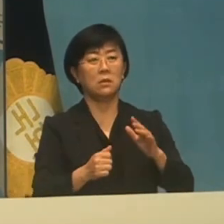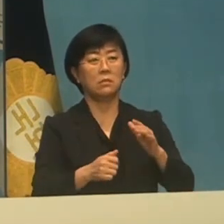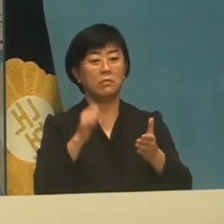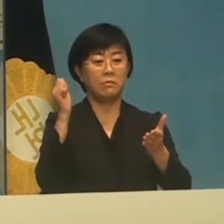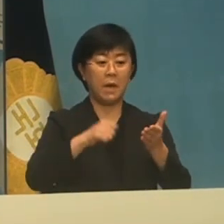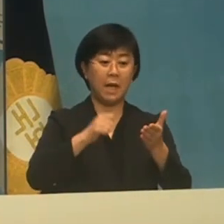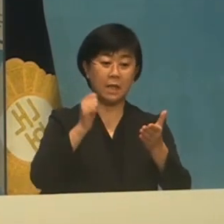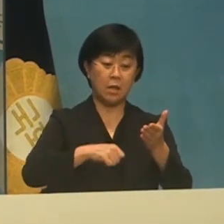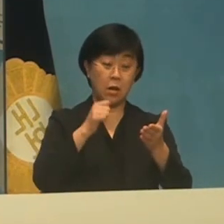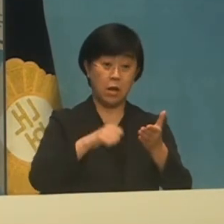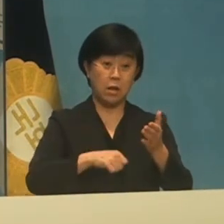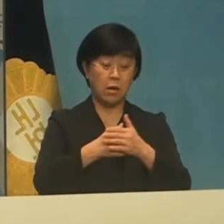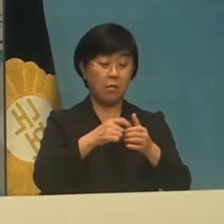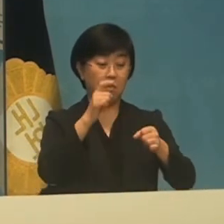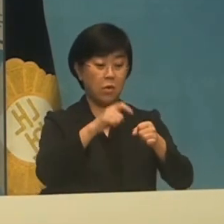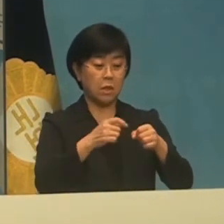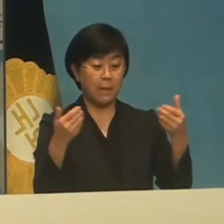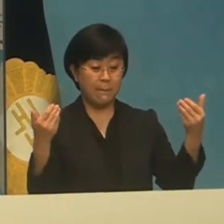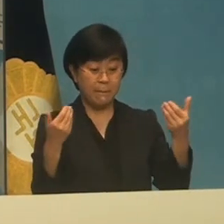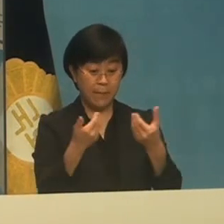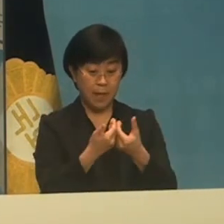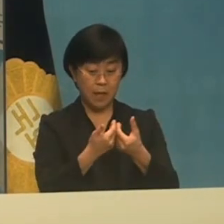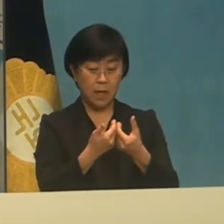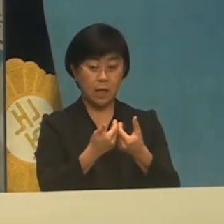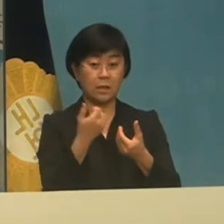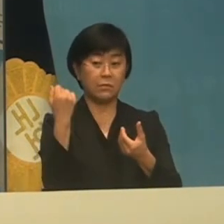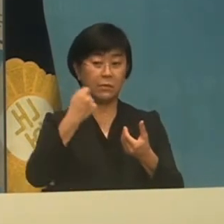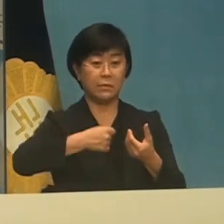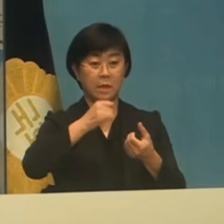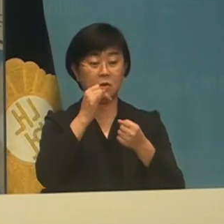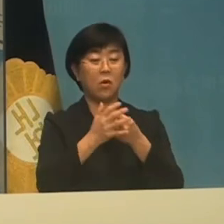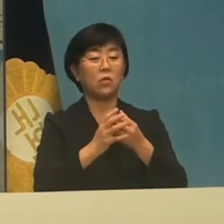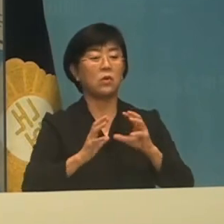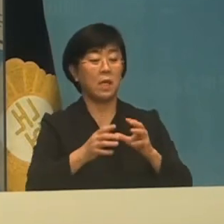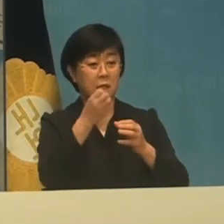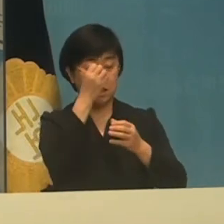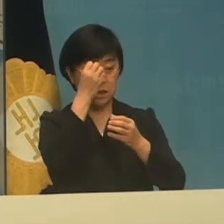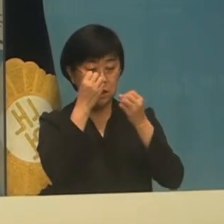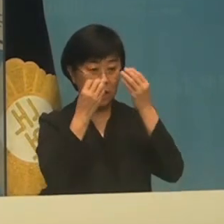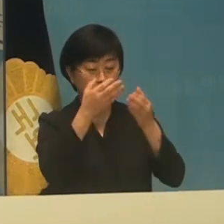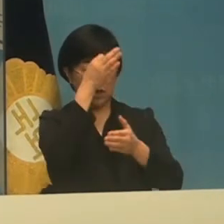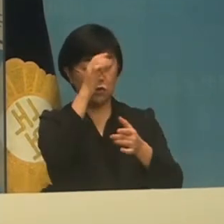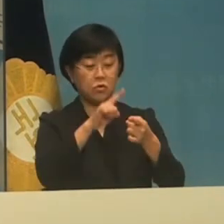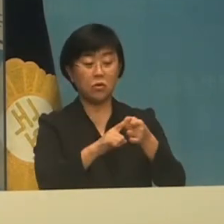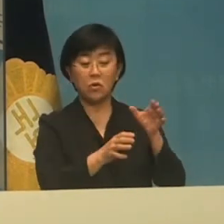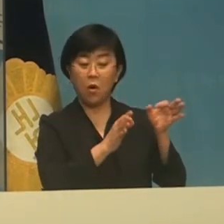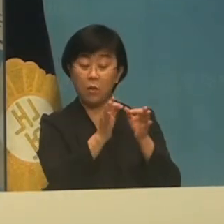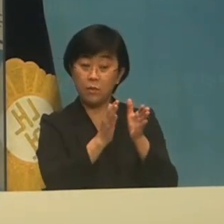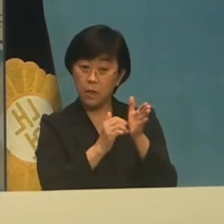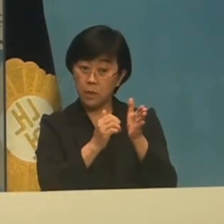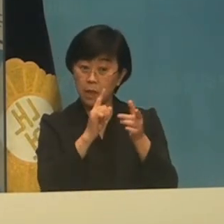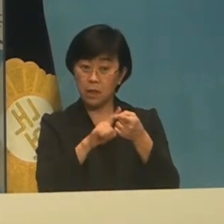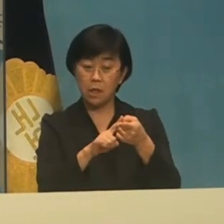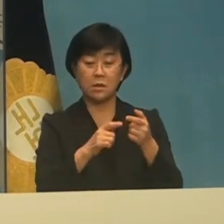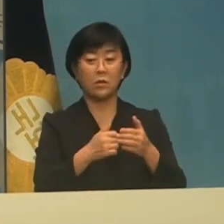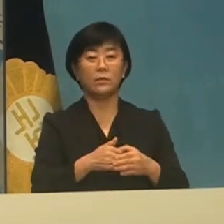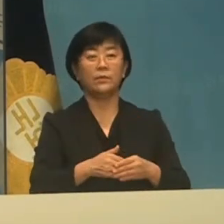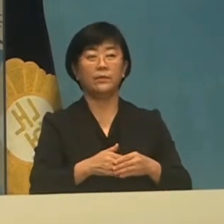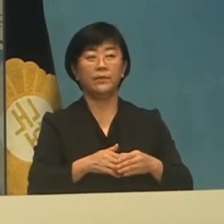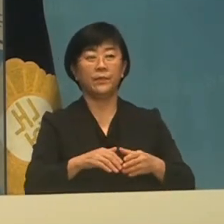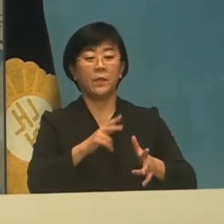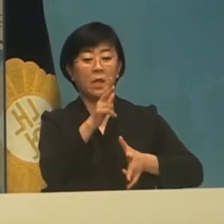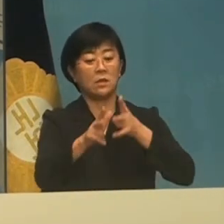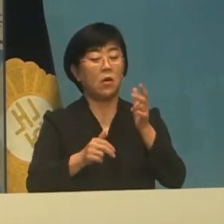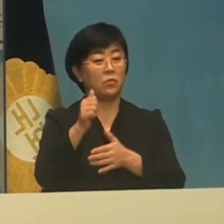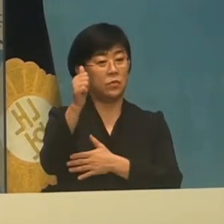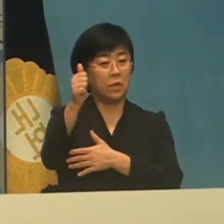취지를 정면으로 거스르고 있습니다. 게다가 국가의 신기술이나 영업비밀 여부를 사실상